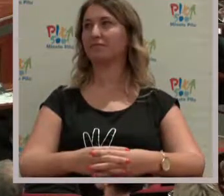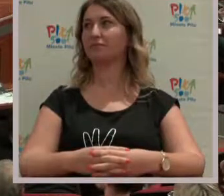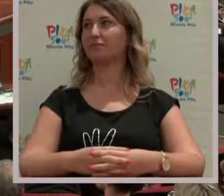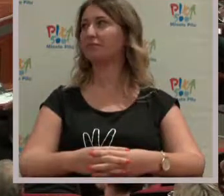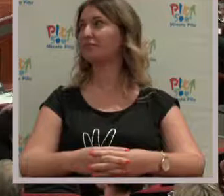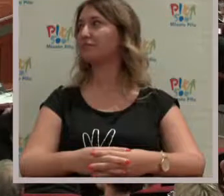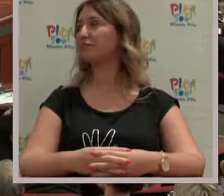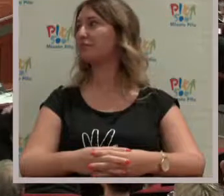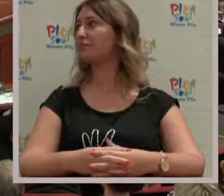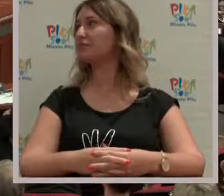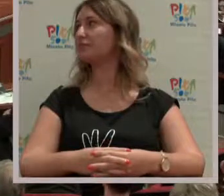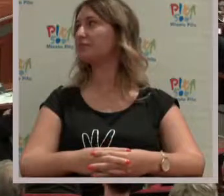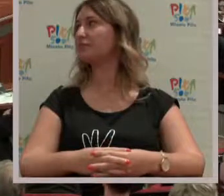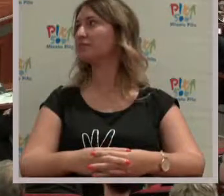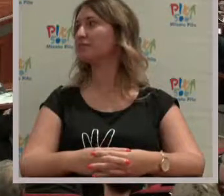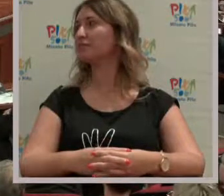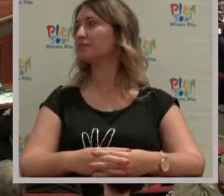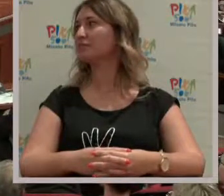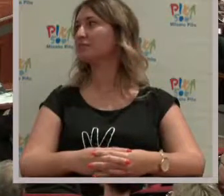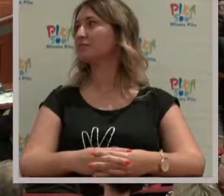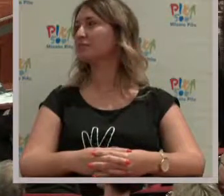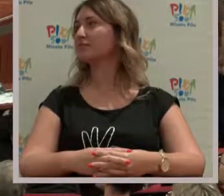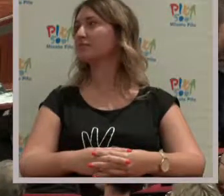Tutaj? Dobrze. Może tam wyjdziemy.